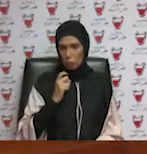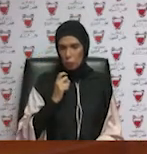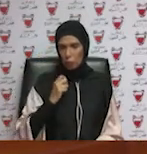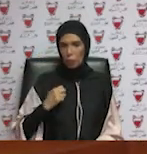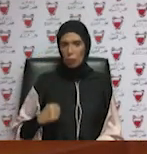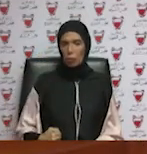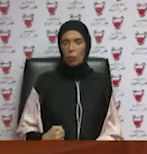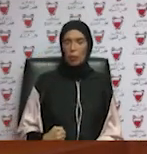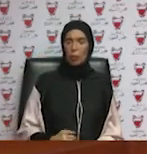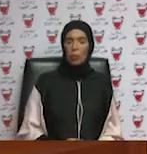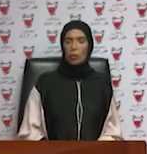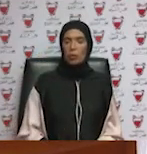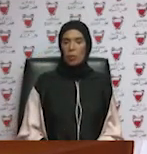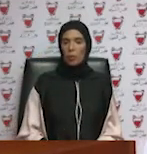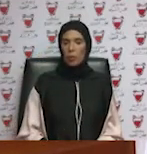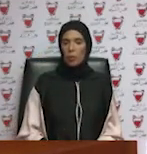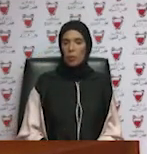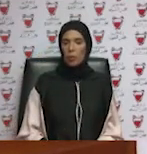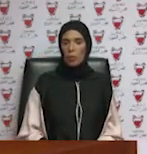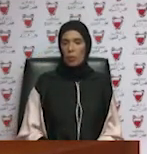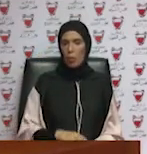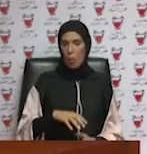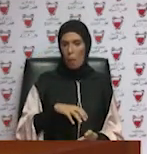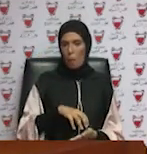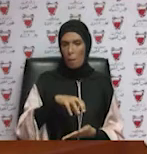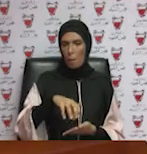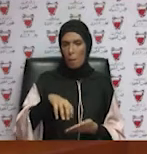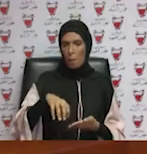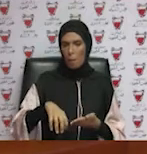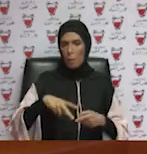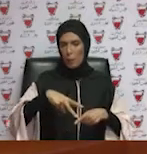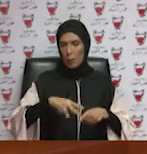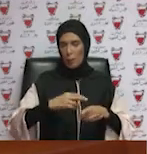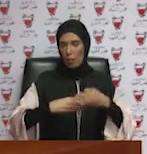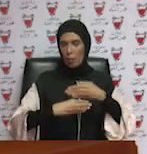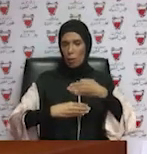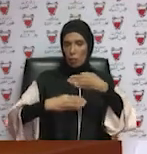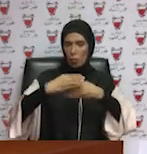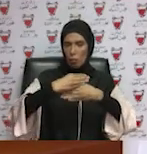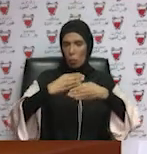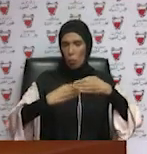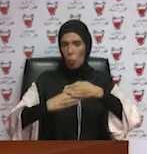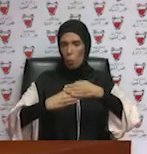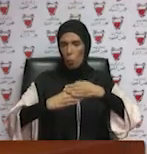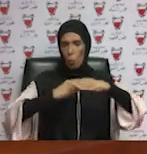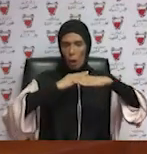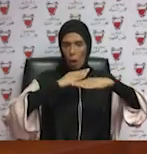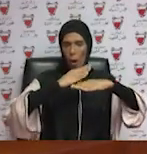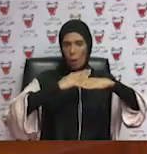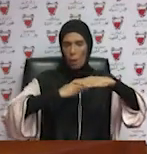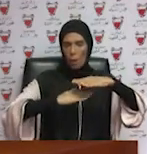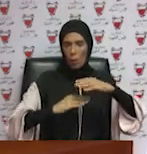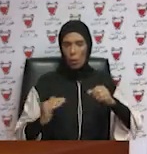والبحرين كذلك أنشأت مصانع كثيرة وأنشأت البنية التحتية من